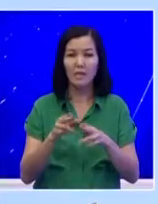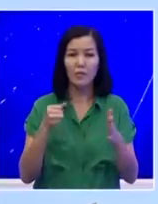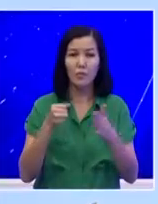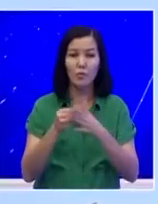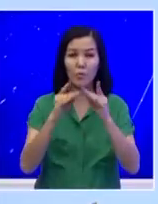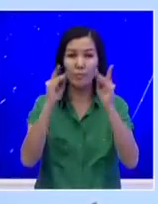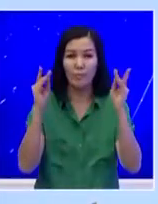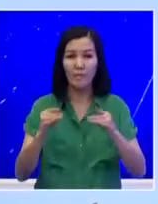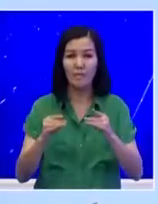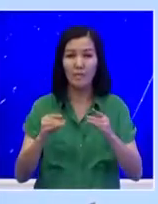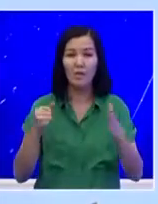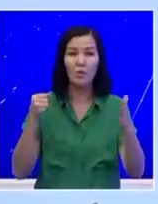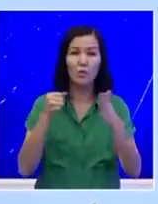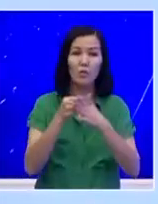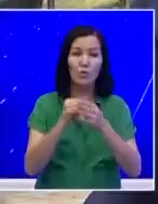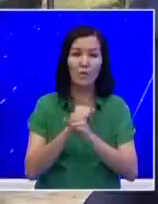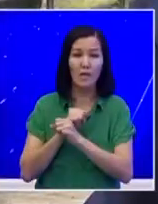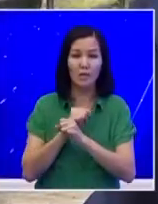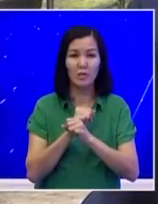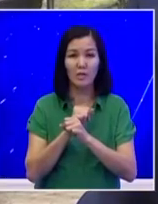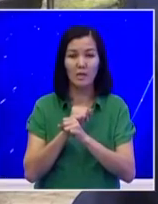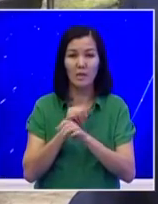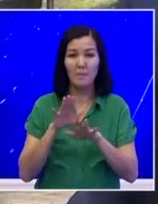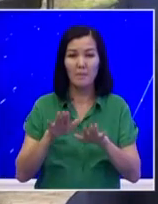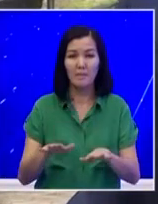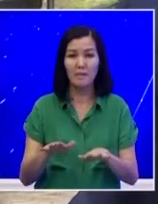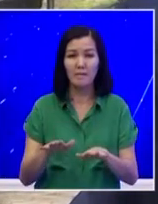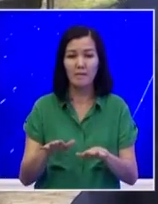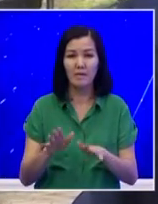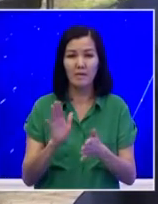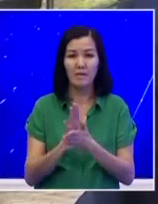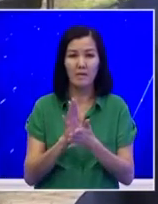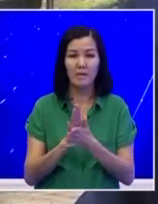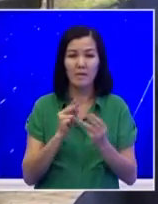до дачных массивов. Работы на очистку стихийных свалок уже